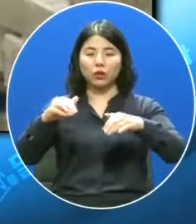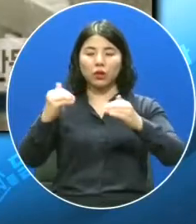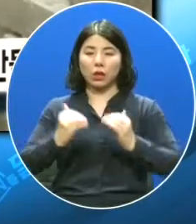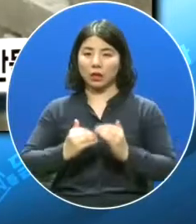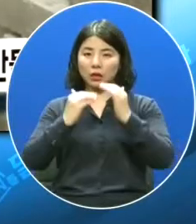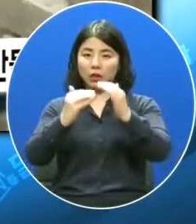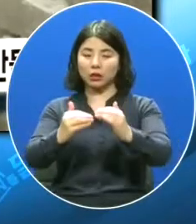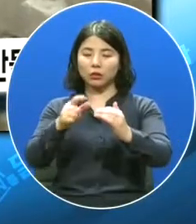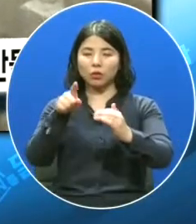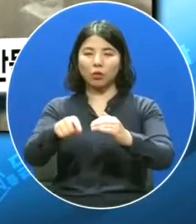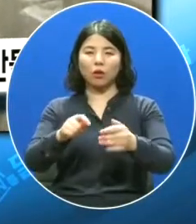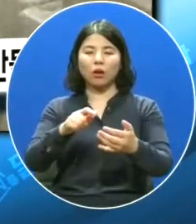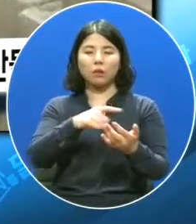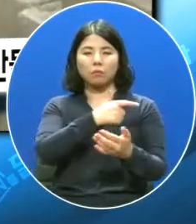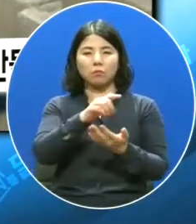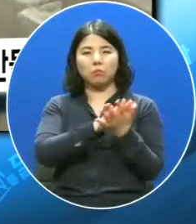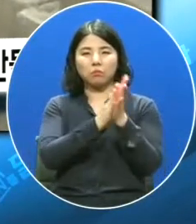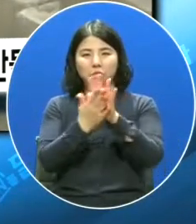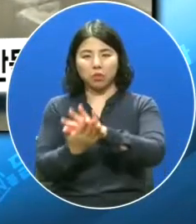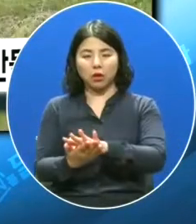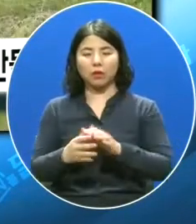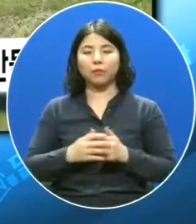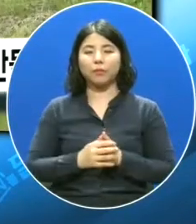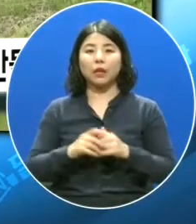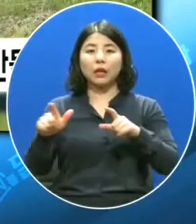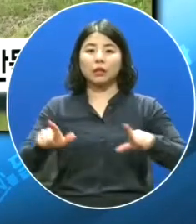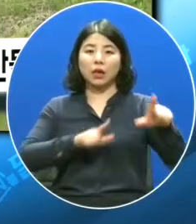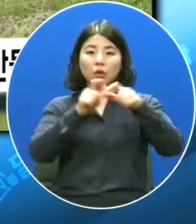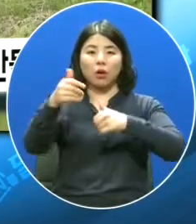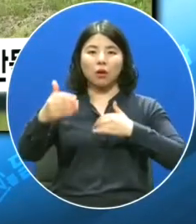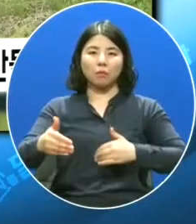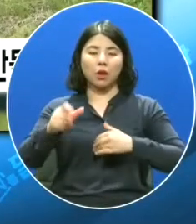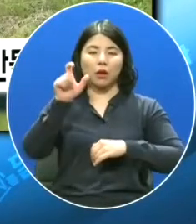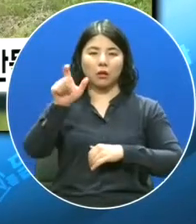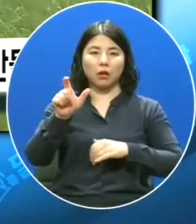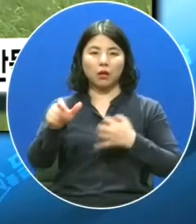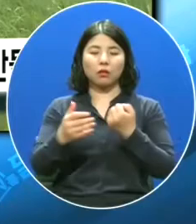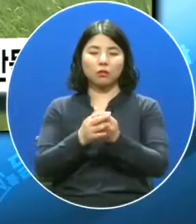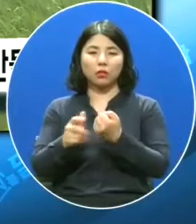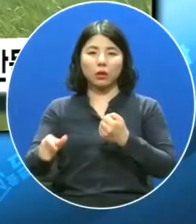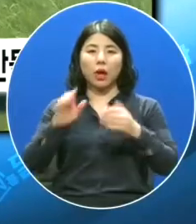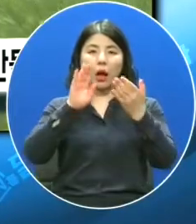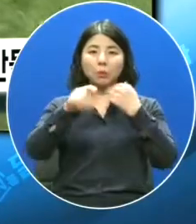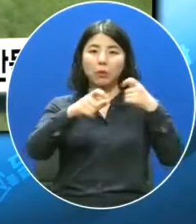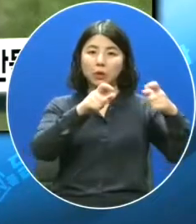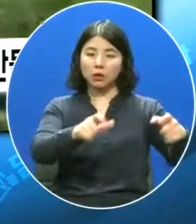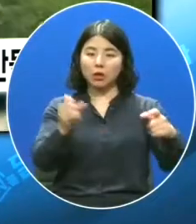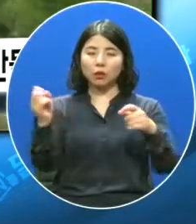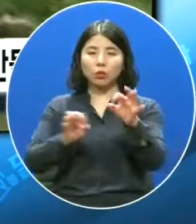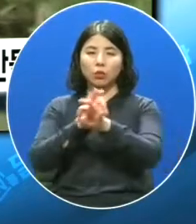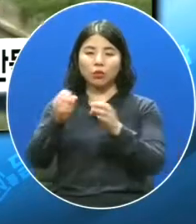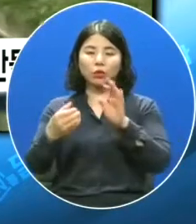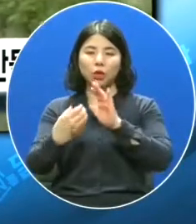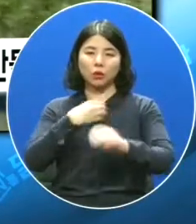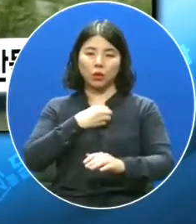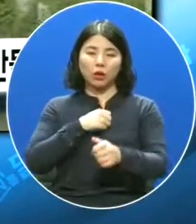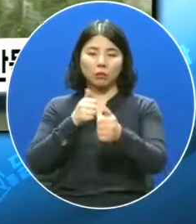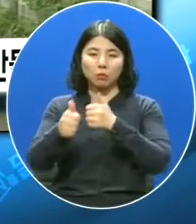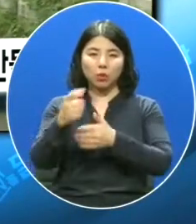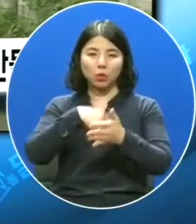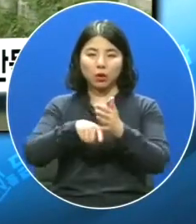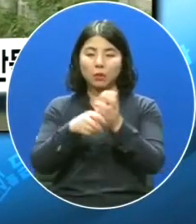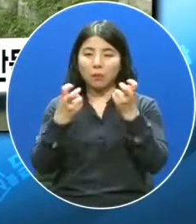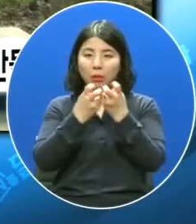국제질서까지 거대한 변화를 불러오고 있는데요. 생활방역이 강조됨에 따라 앞으로는 지역방역과 경제위기 극복에